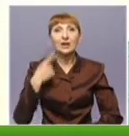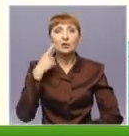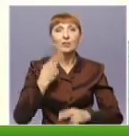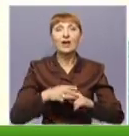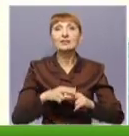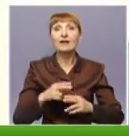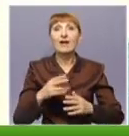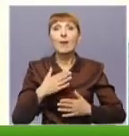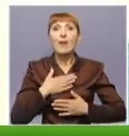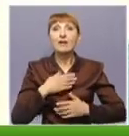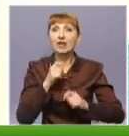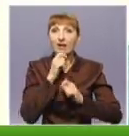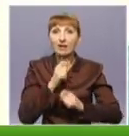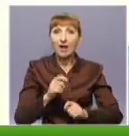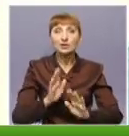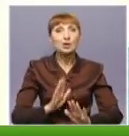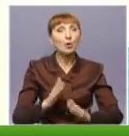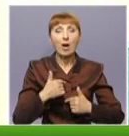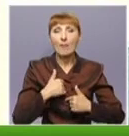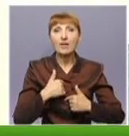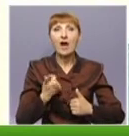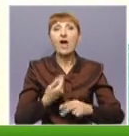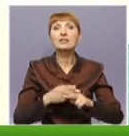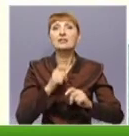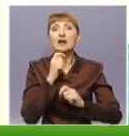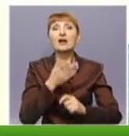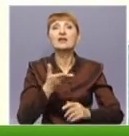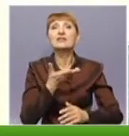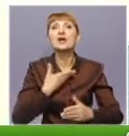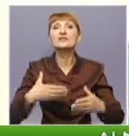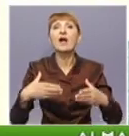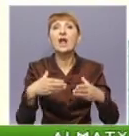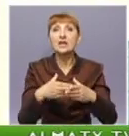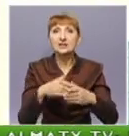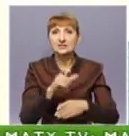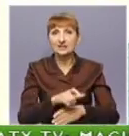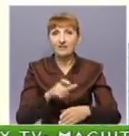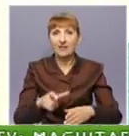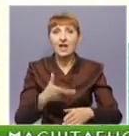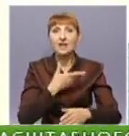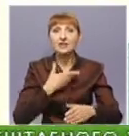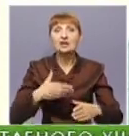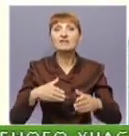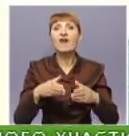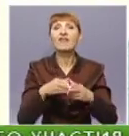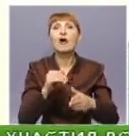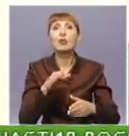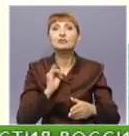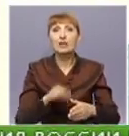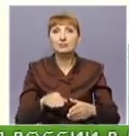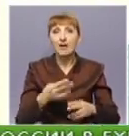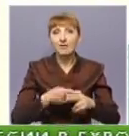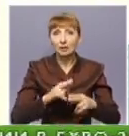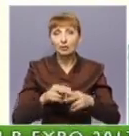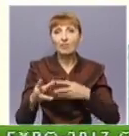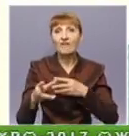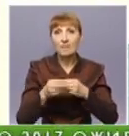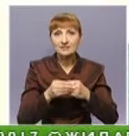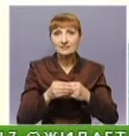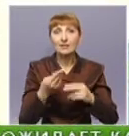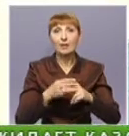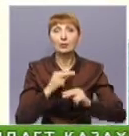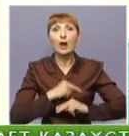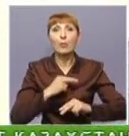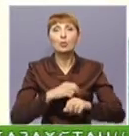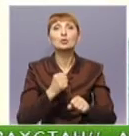только моя награда, это награда нашего коллектива. Это награда нашего факультета, которые вместе эту